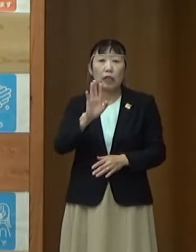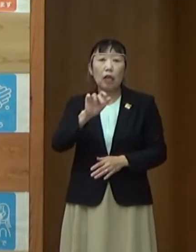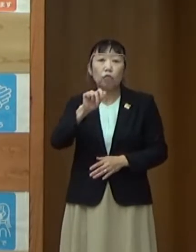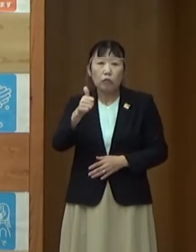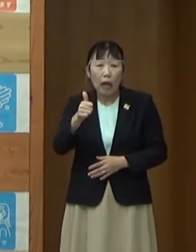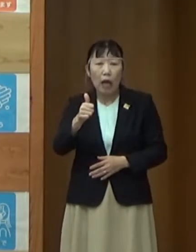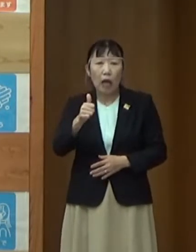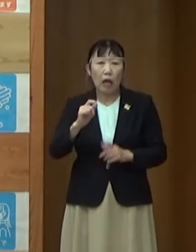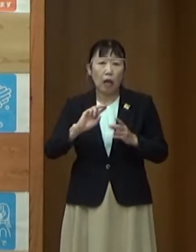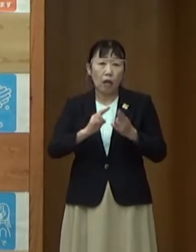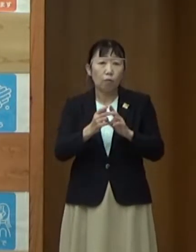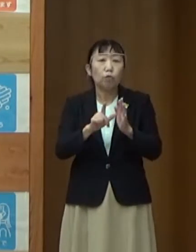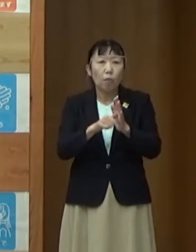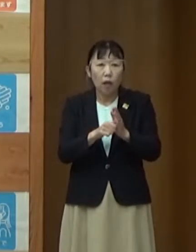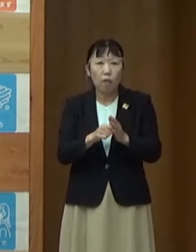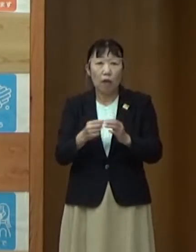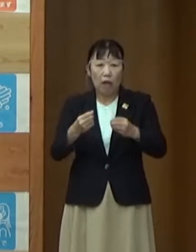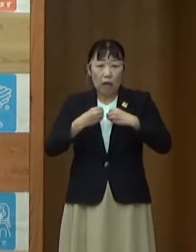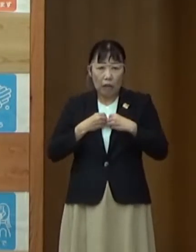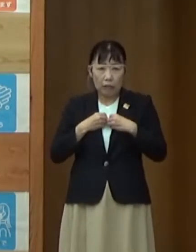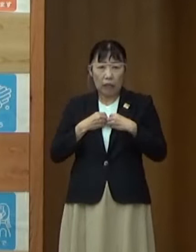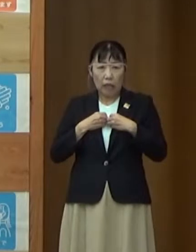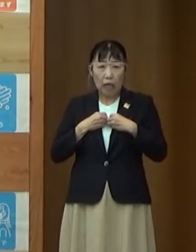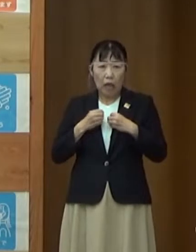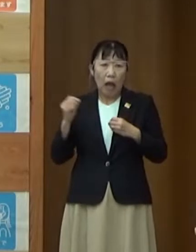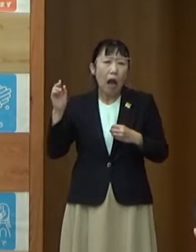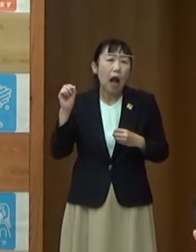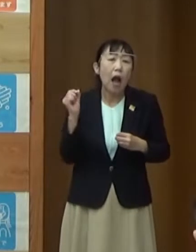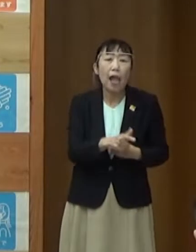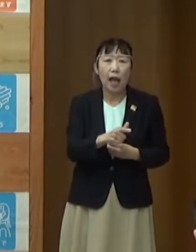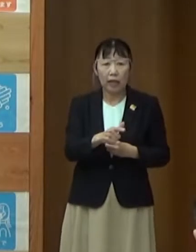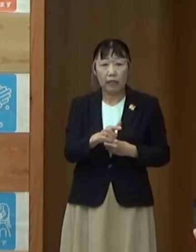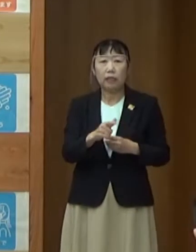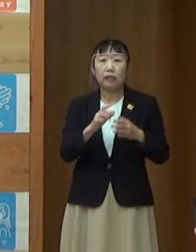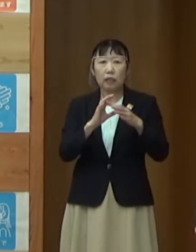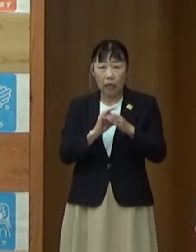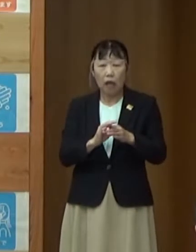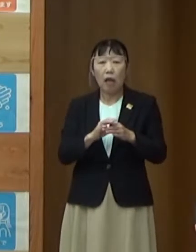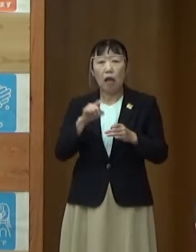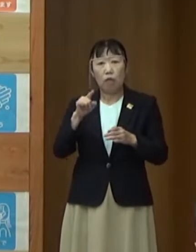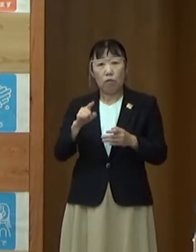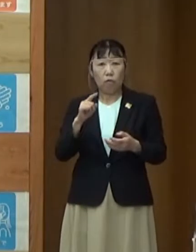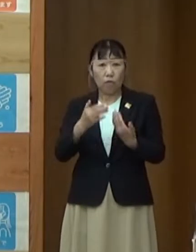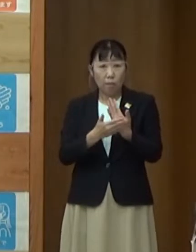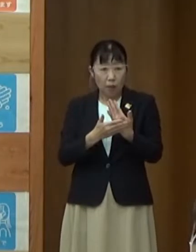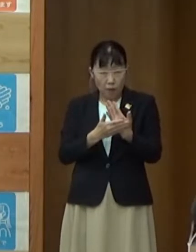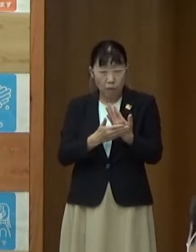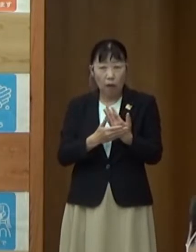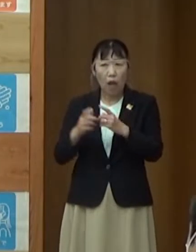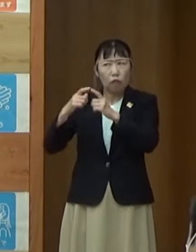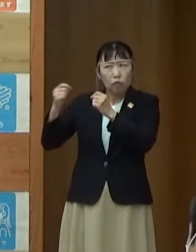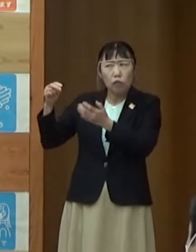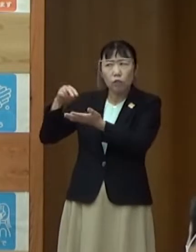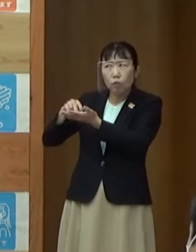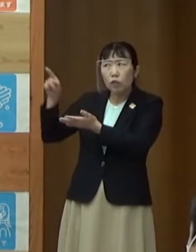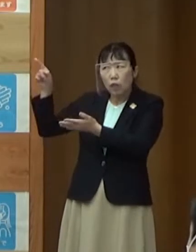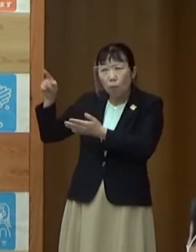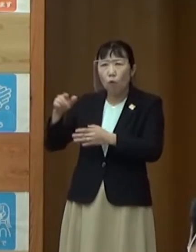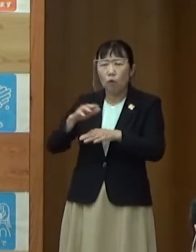染性が高いとされてますので、その点についてはぜひ国としても